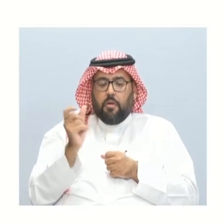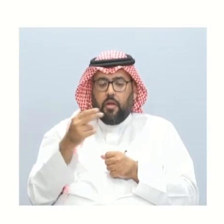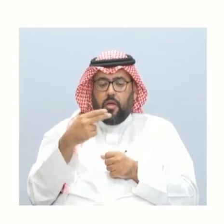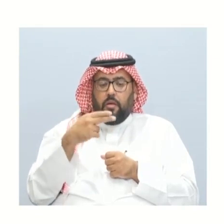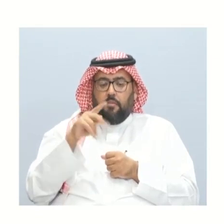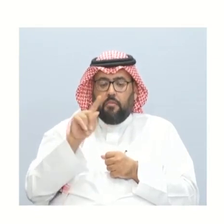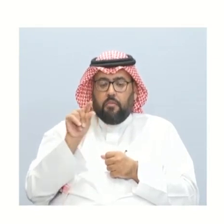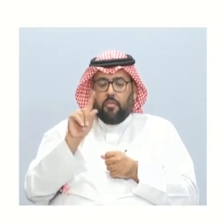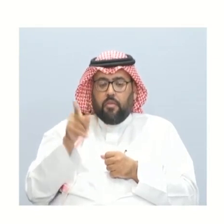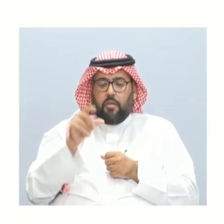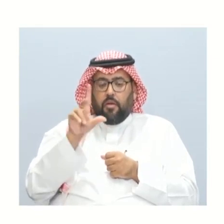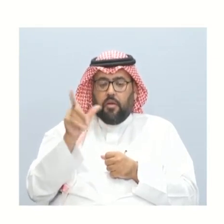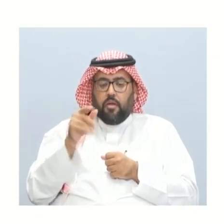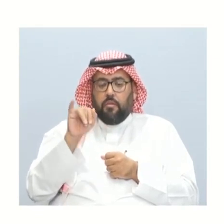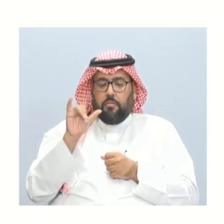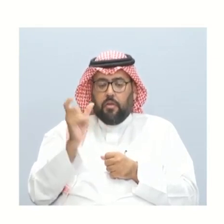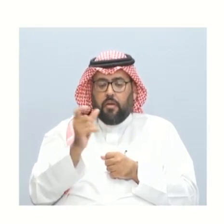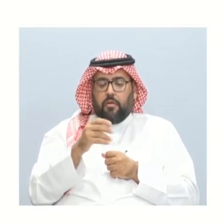الاجابه الصحيحه